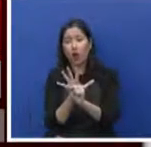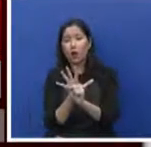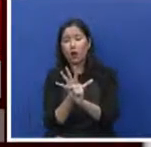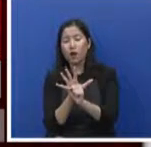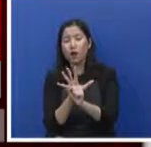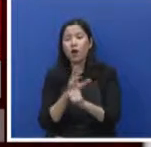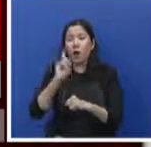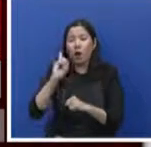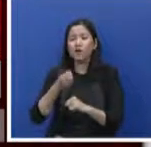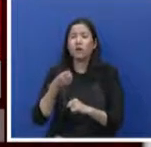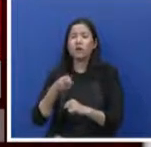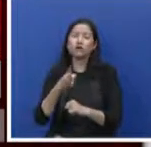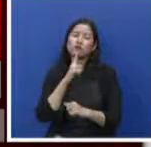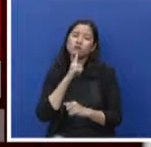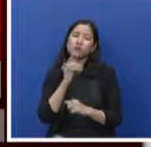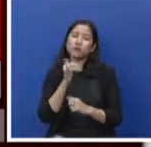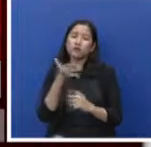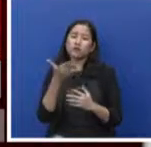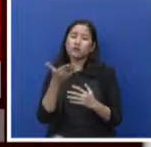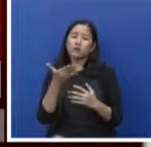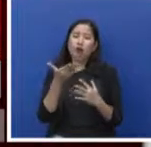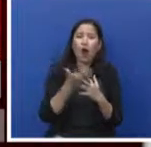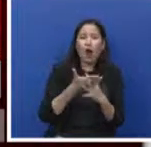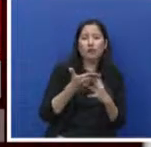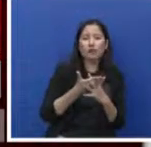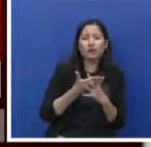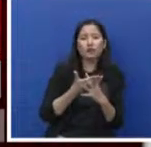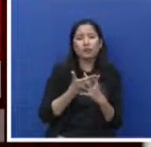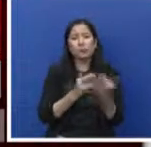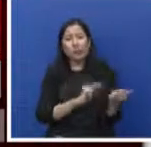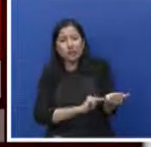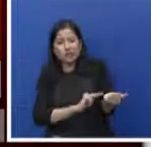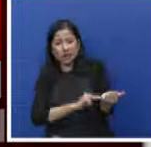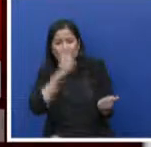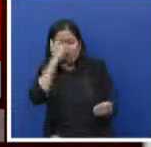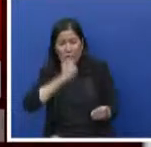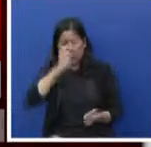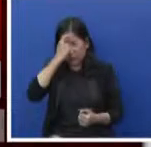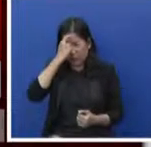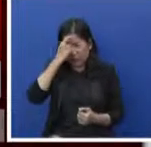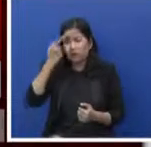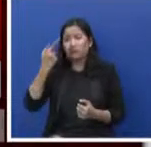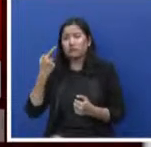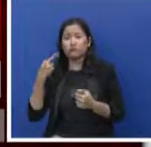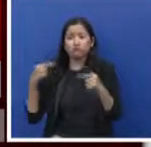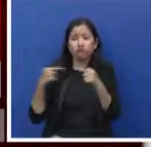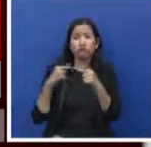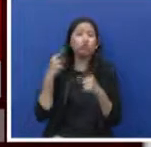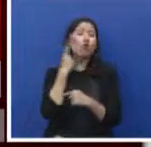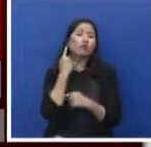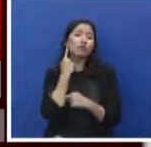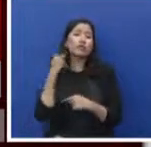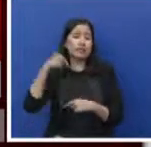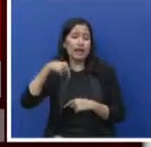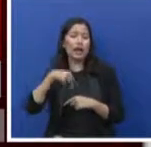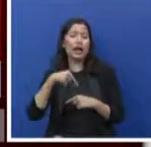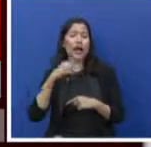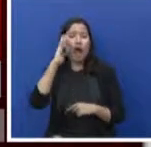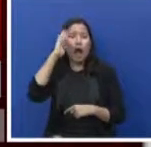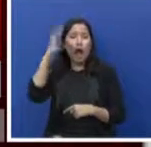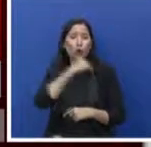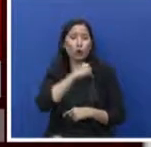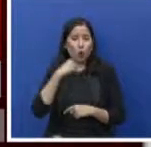bagaimana akses pasien terhadap dokter sekarang dengan adanya kemudahan telemedicine dari Halodoc,